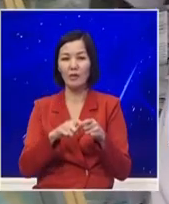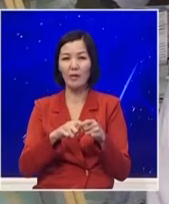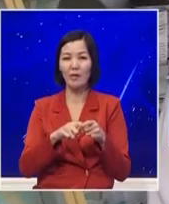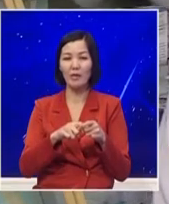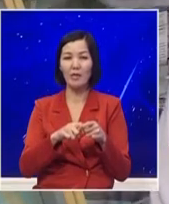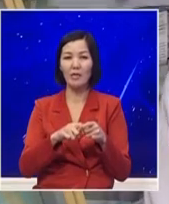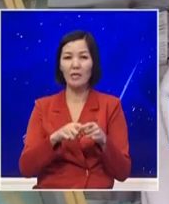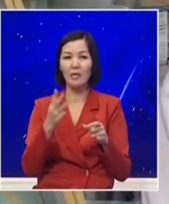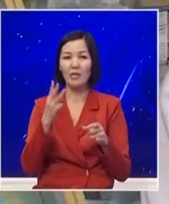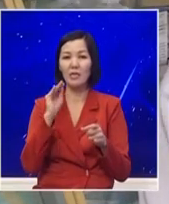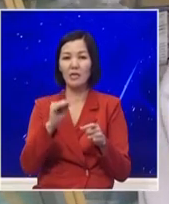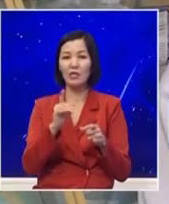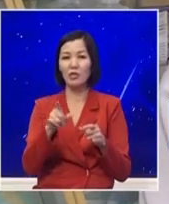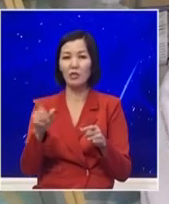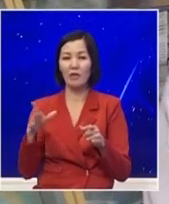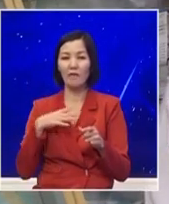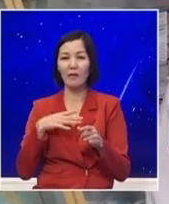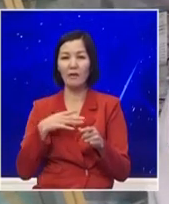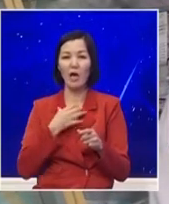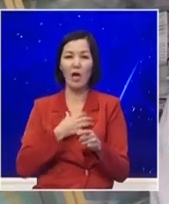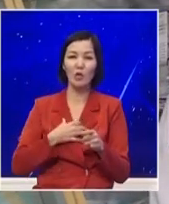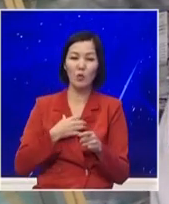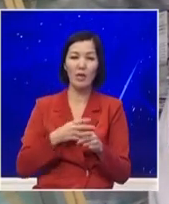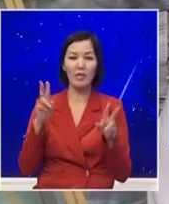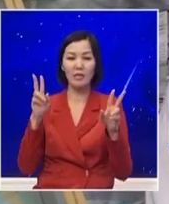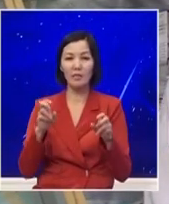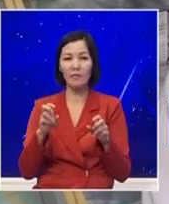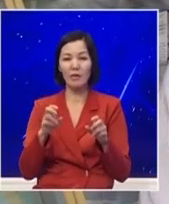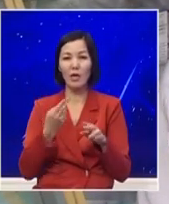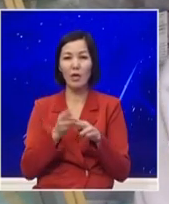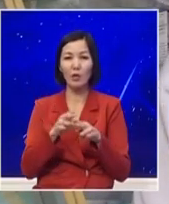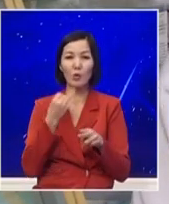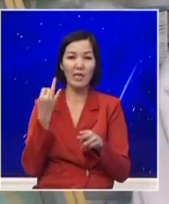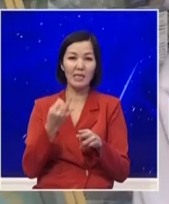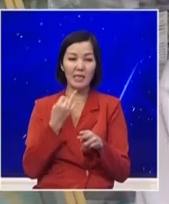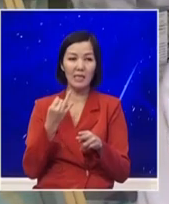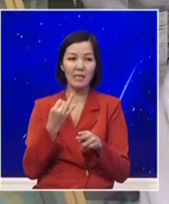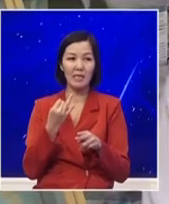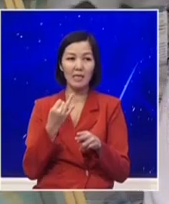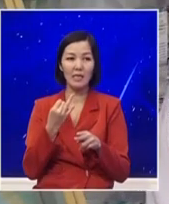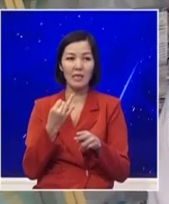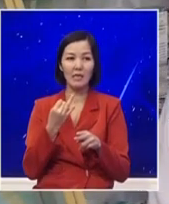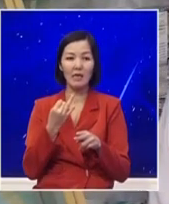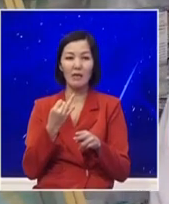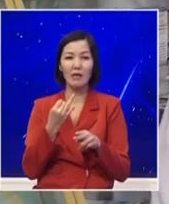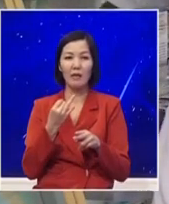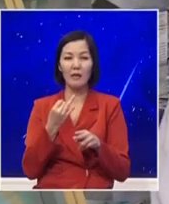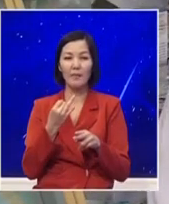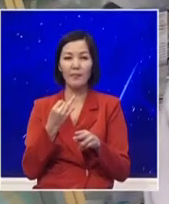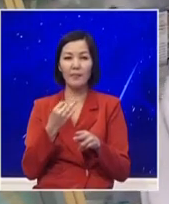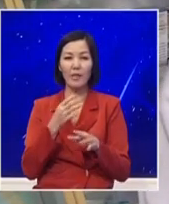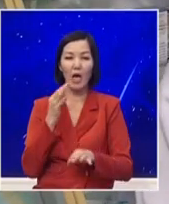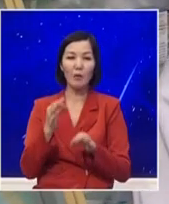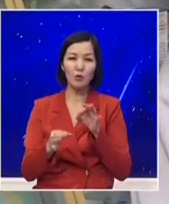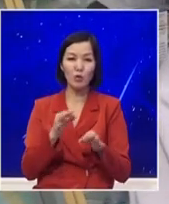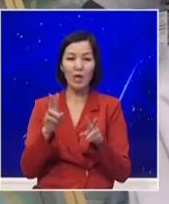вести блог, я поднимала актуальные темы, которые были интересны. Такие, возможно, серьезные,